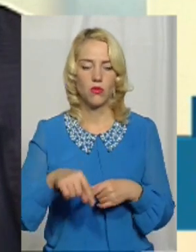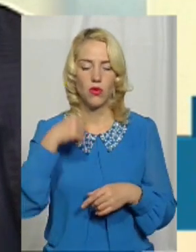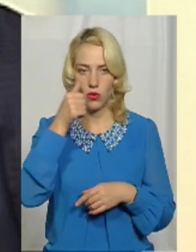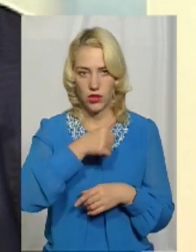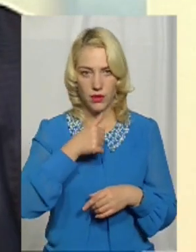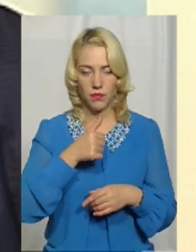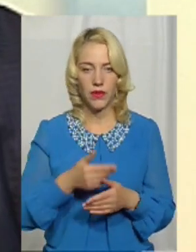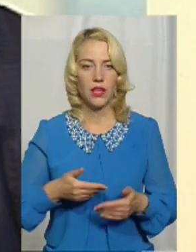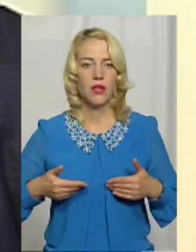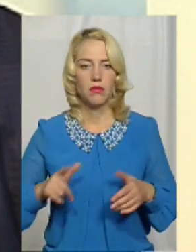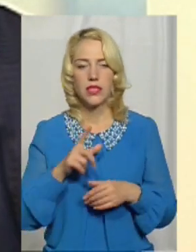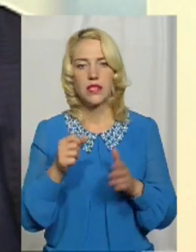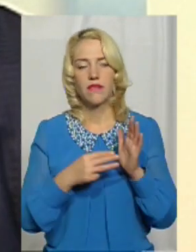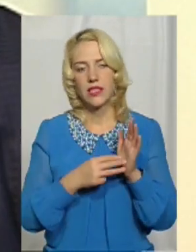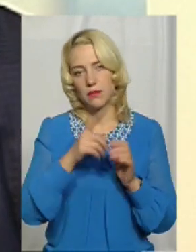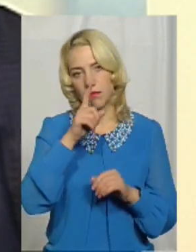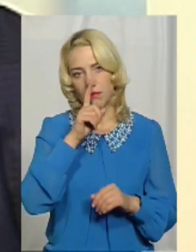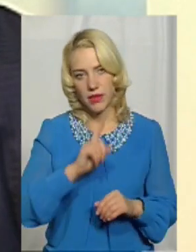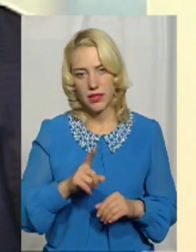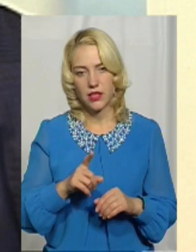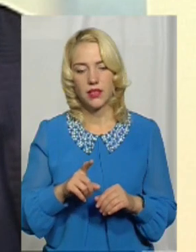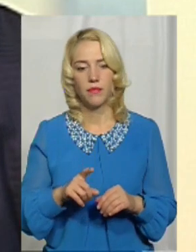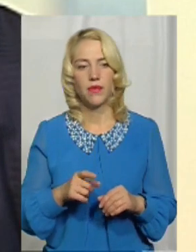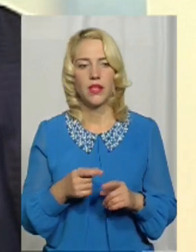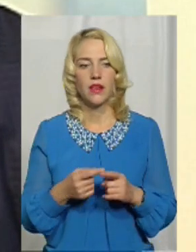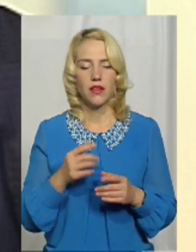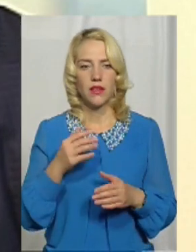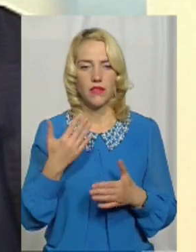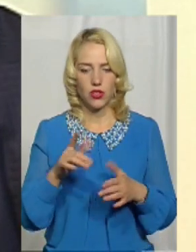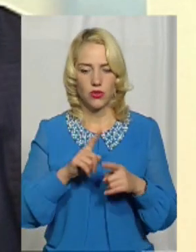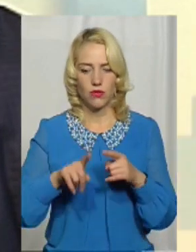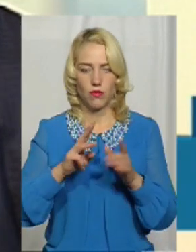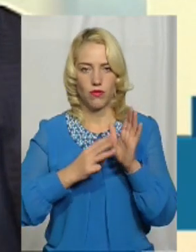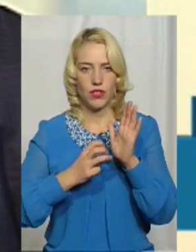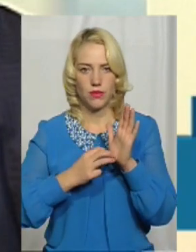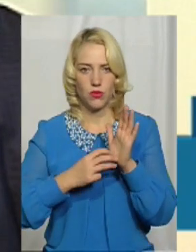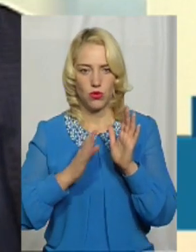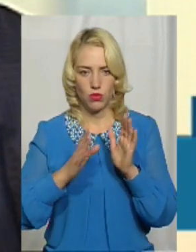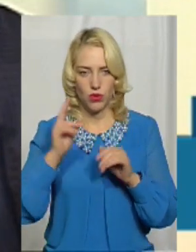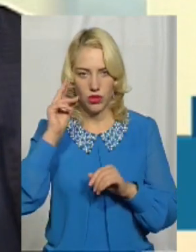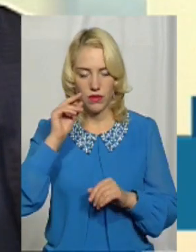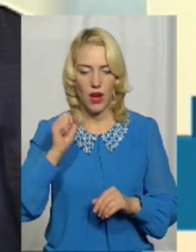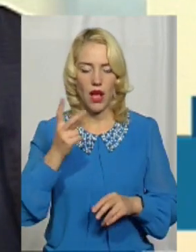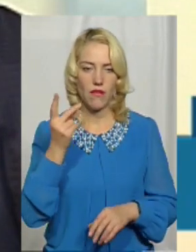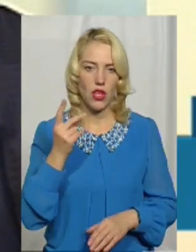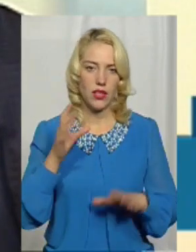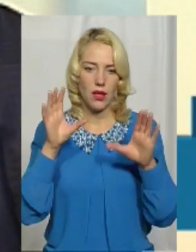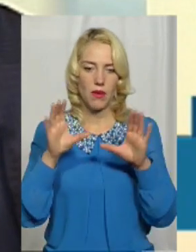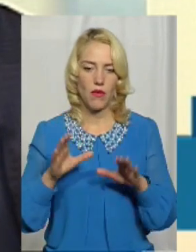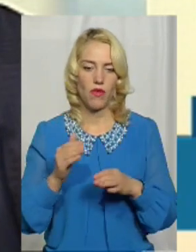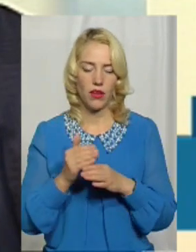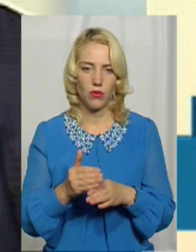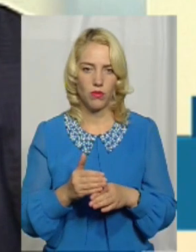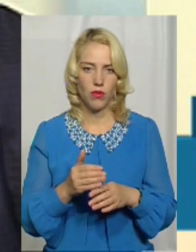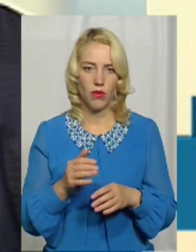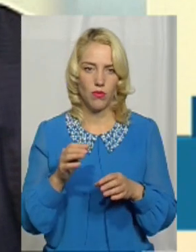ми вже за 8 місяців добираємося до цифри 800, ось, а вторинна правова допомога надана